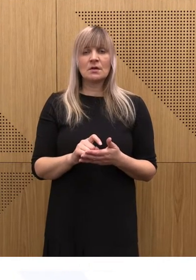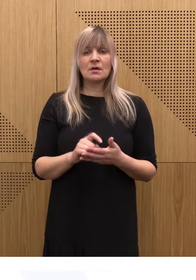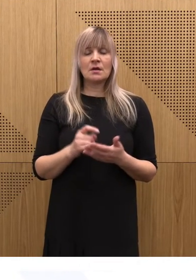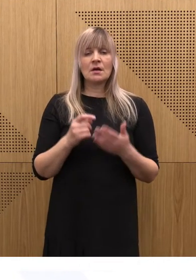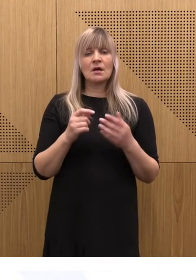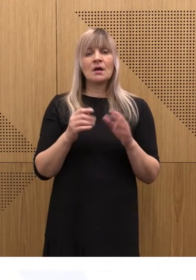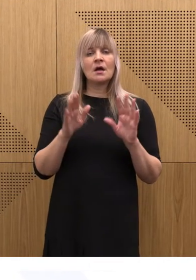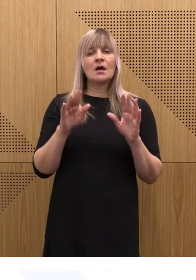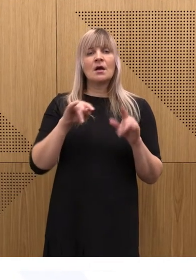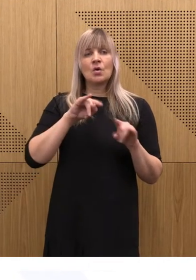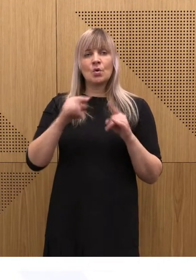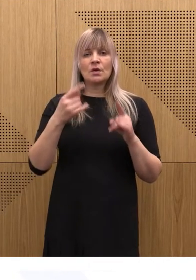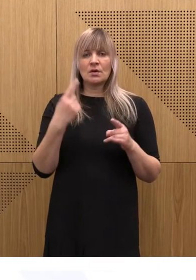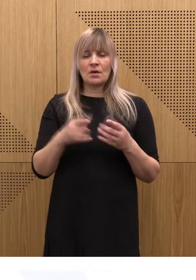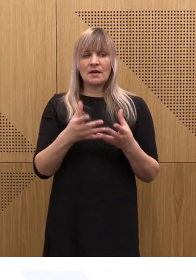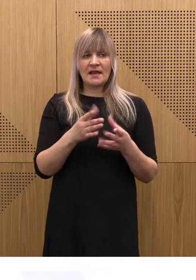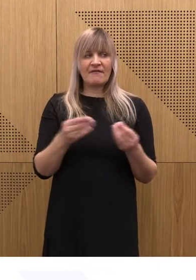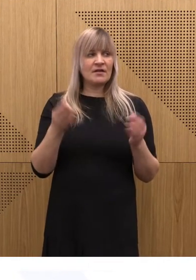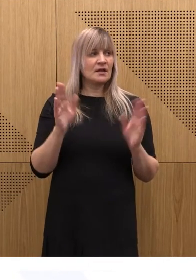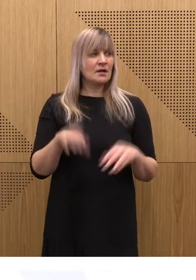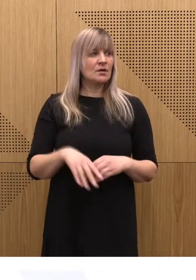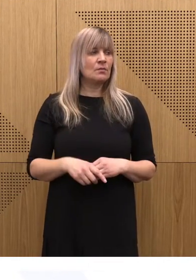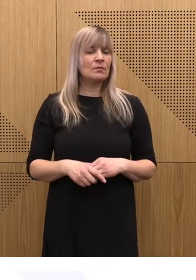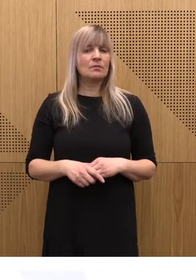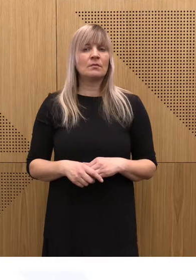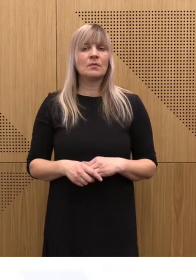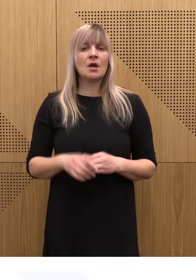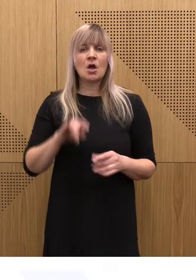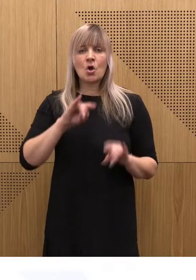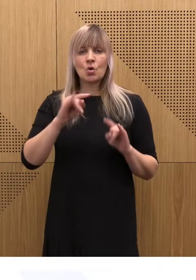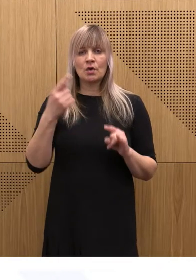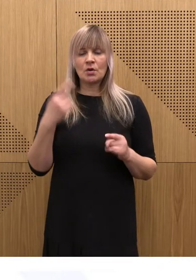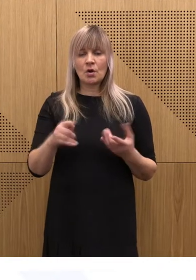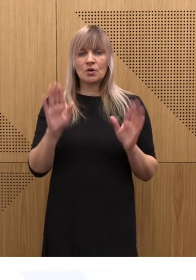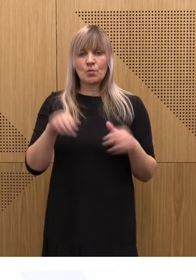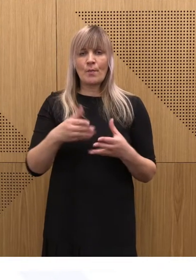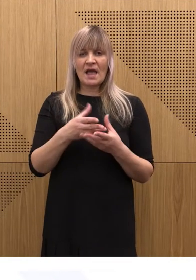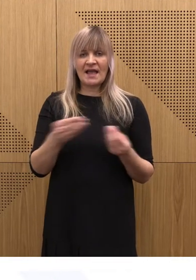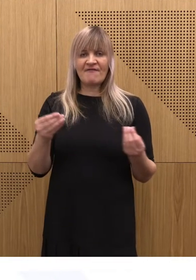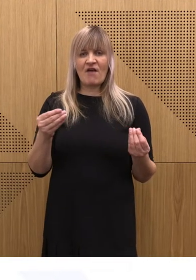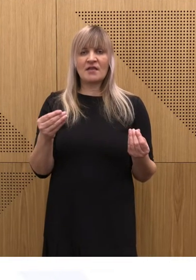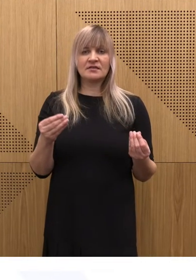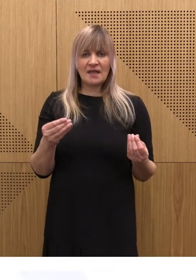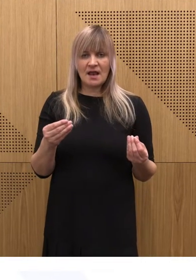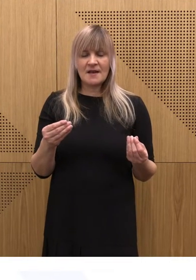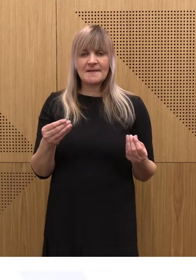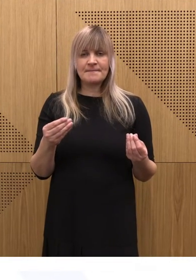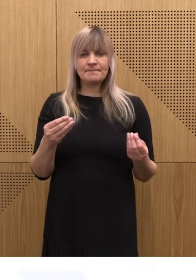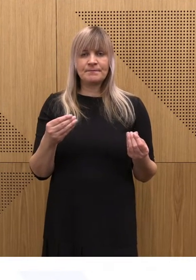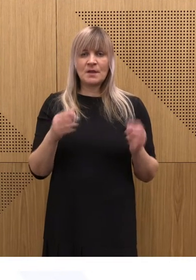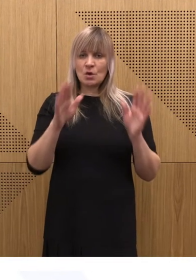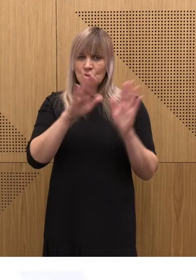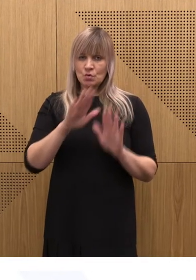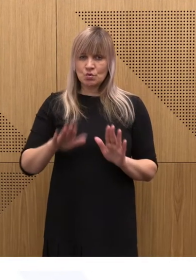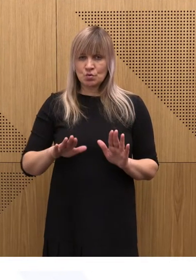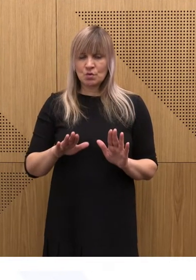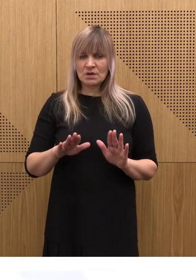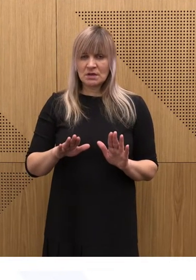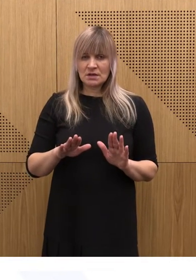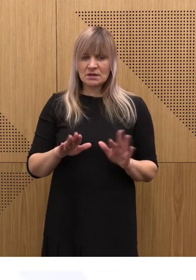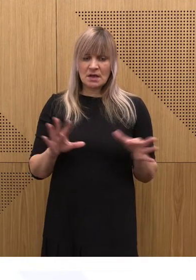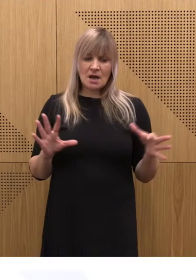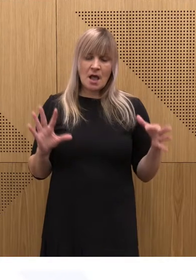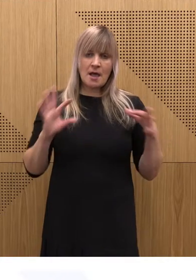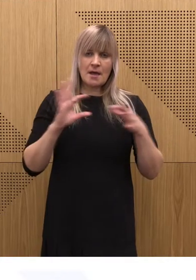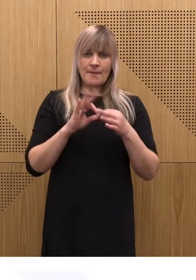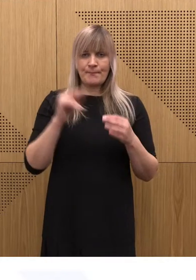juba kevadest. See on, aha. Et lünki on olnud juba kevadest ja ka see sügisene